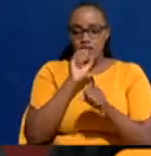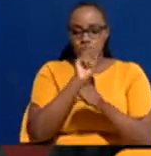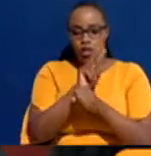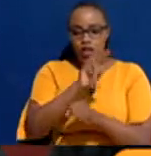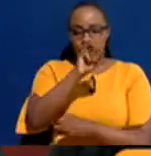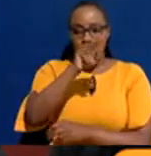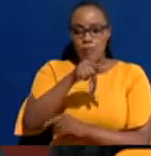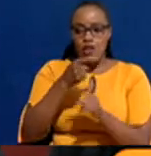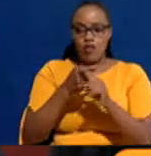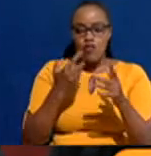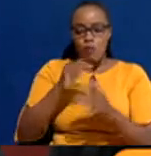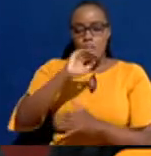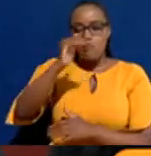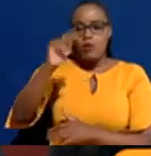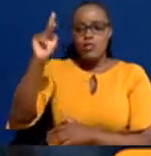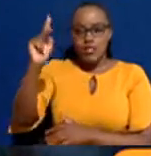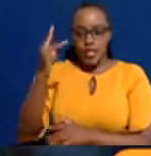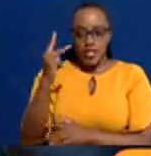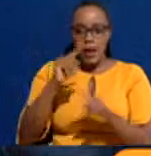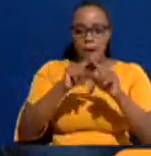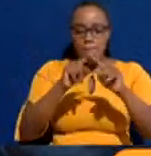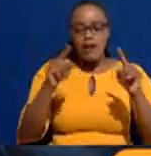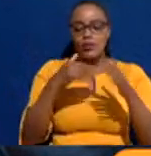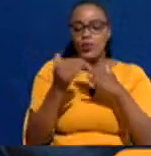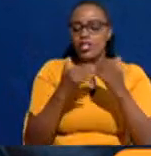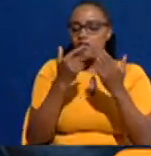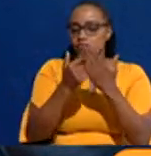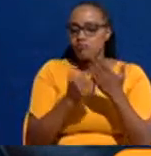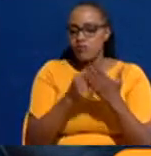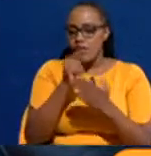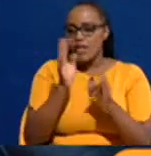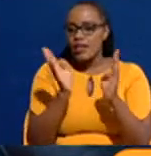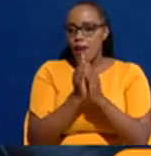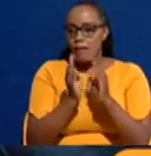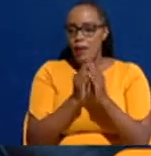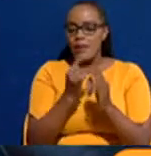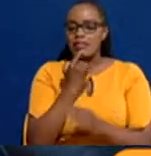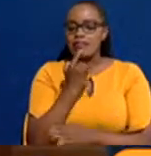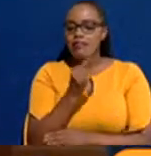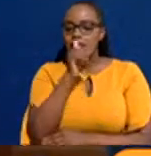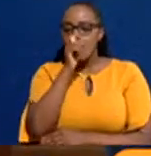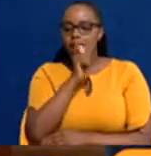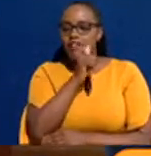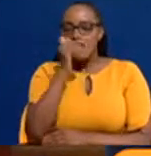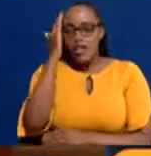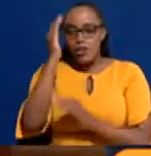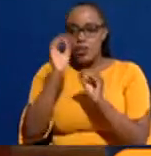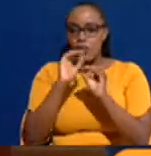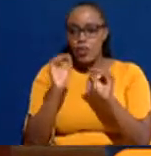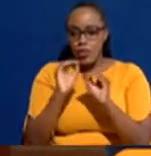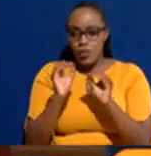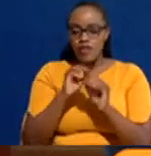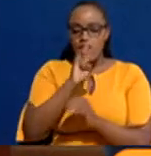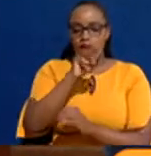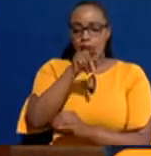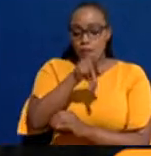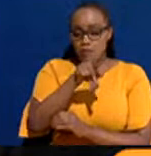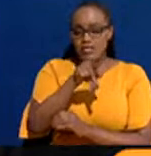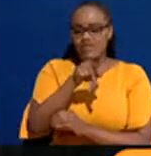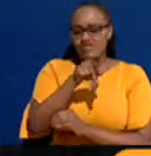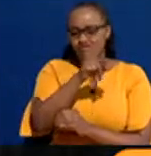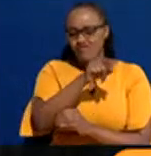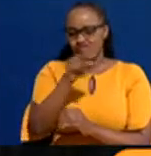12 kutoka Mlima Kenya. Ingawa yaliyojiri katika mkutano huo yamesalia kuwa siri, wandani wa rais wanasema viongozi